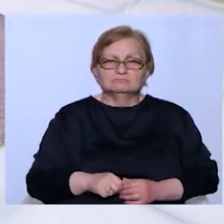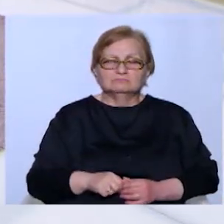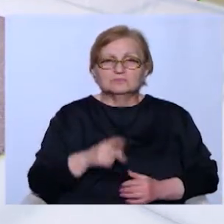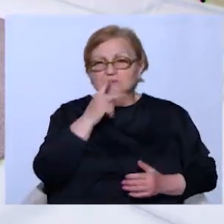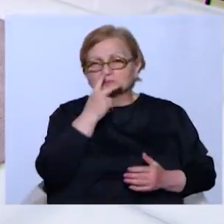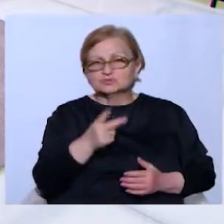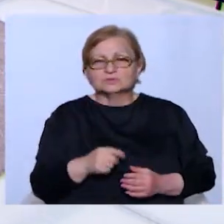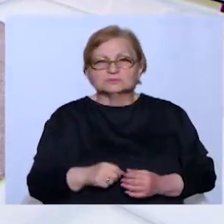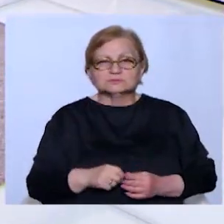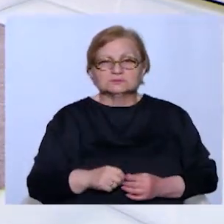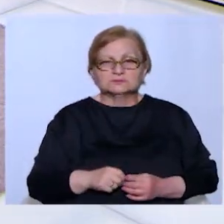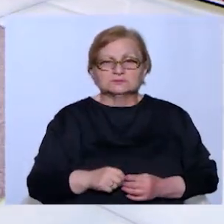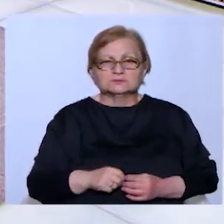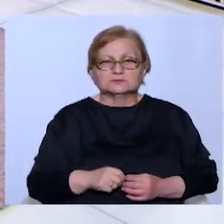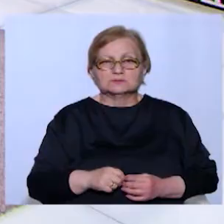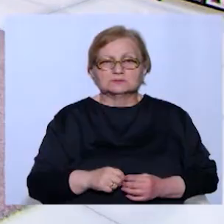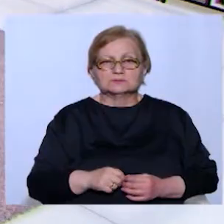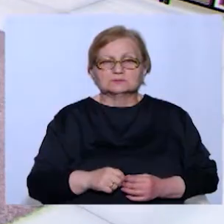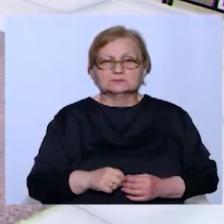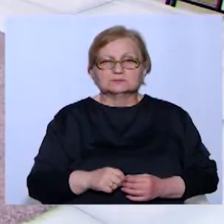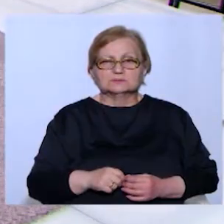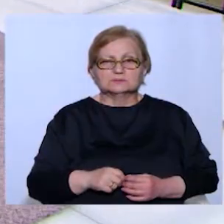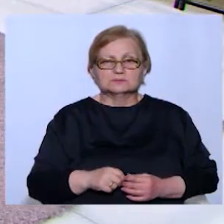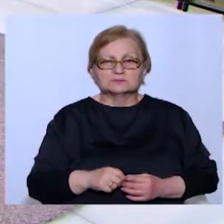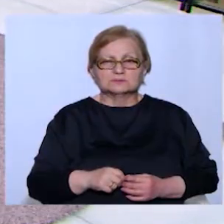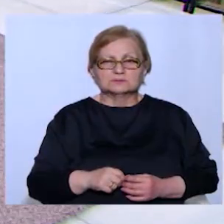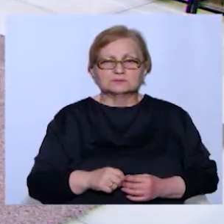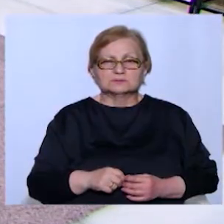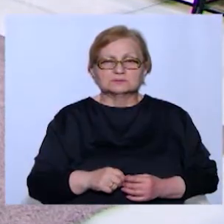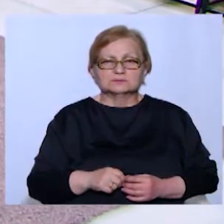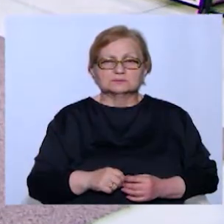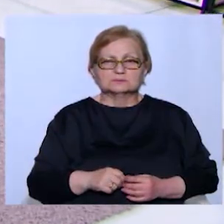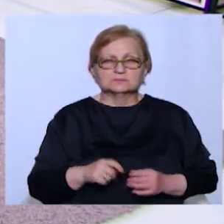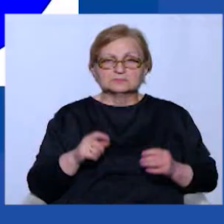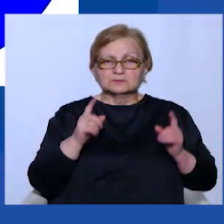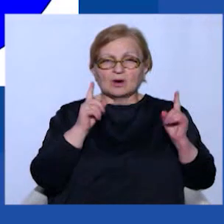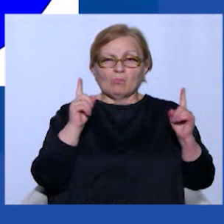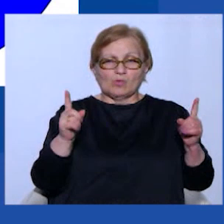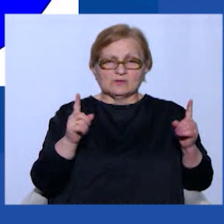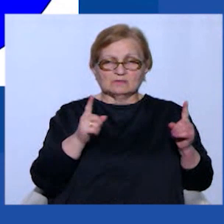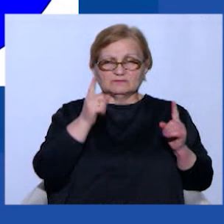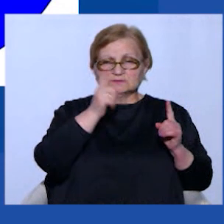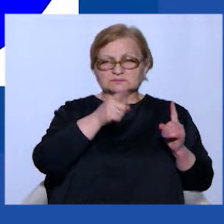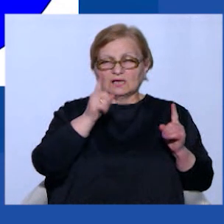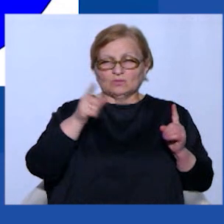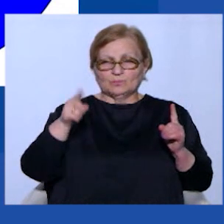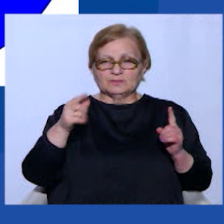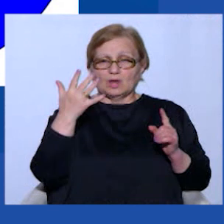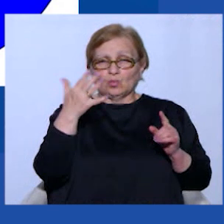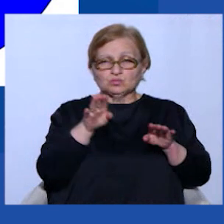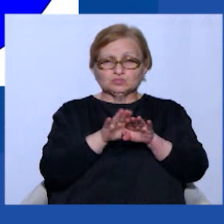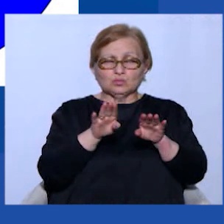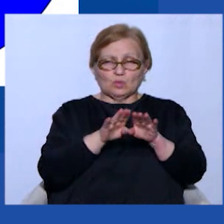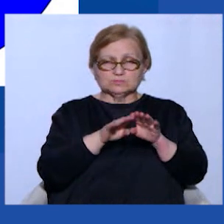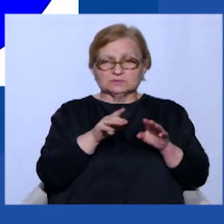ჩანს პირველივე ამოცანა. მონაკვეთი 5 ტოლ ნაწილად არის დაყოფილი. იპოვეთ ალბათობა იმისა, რომ ამ